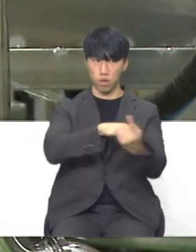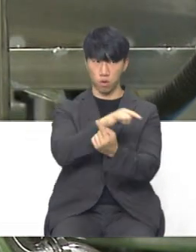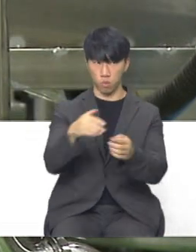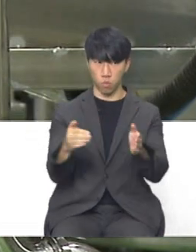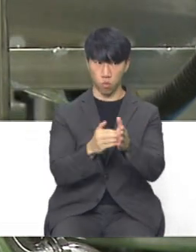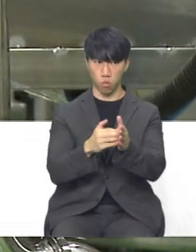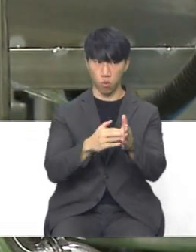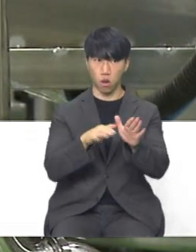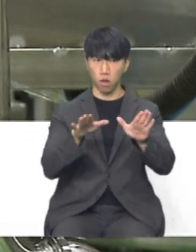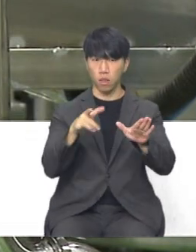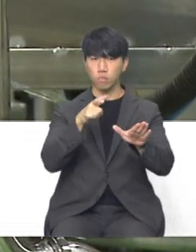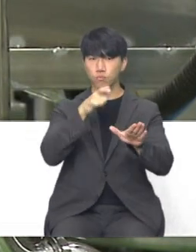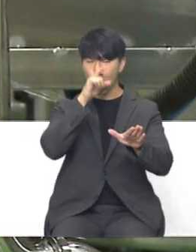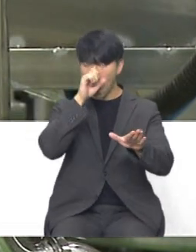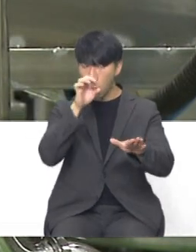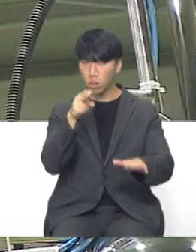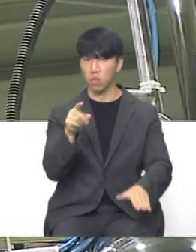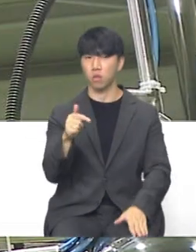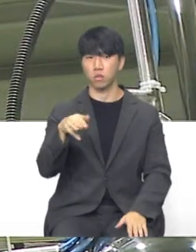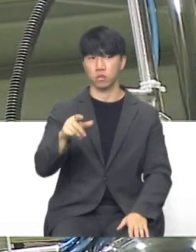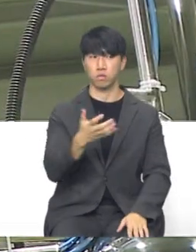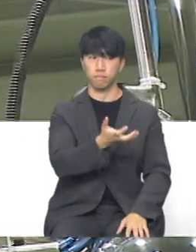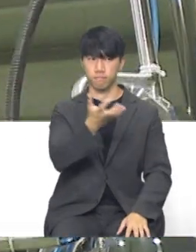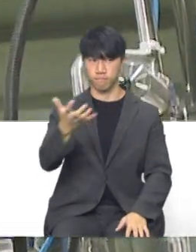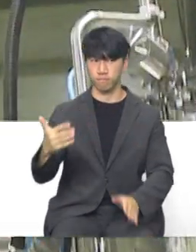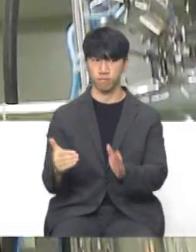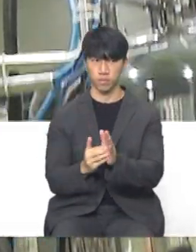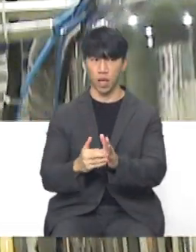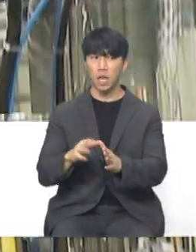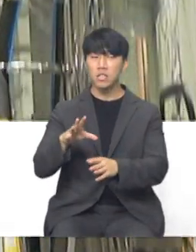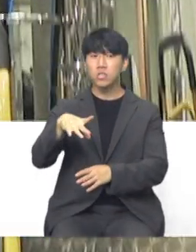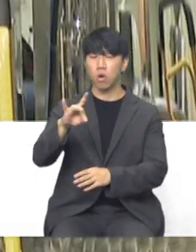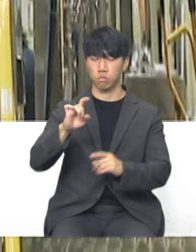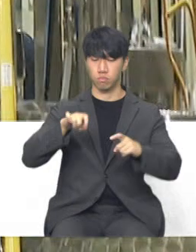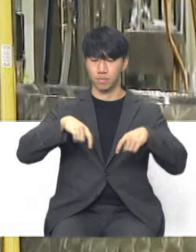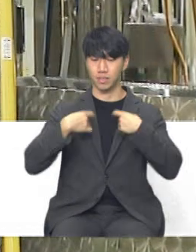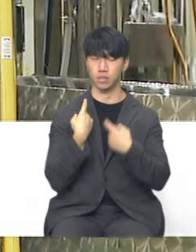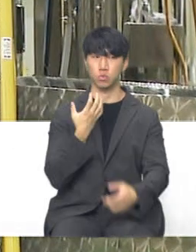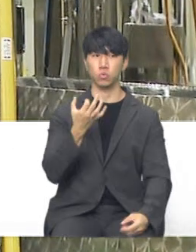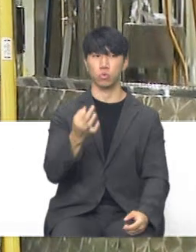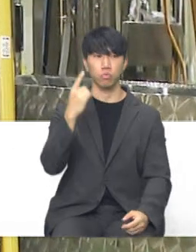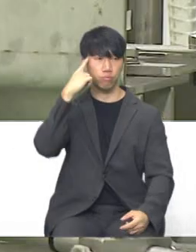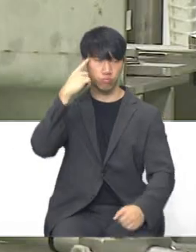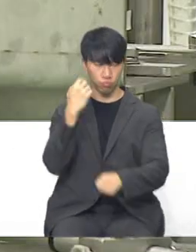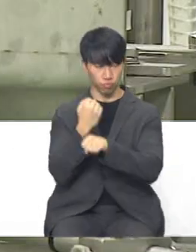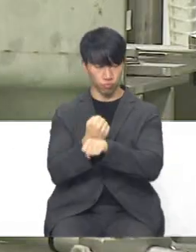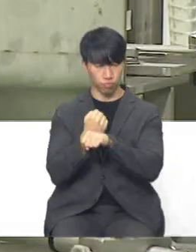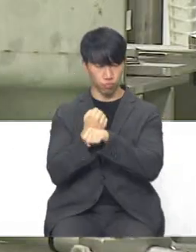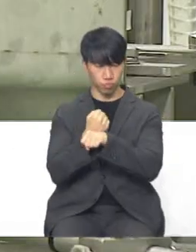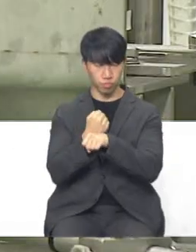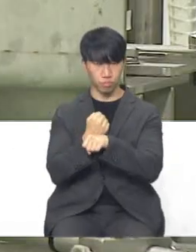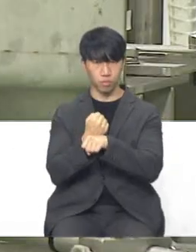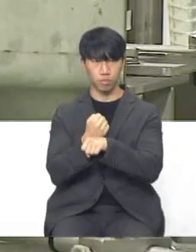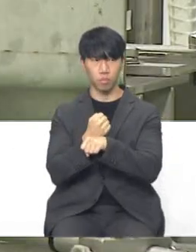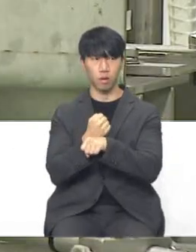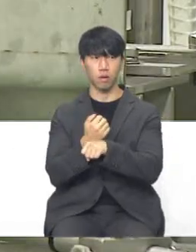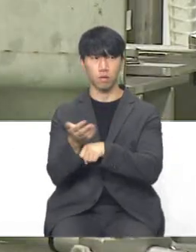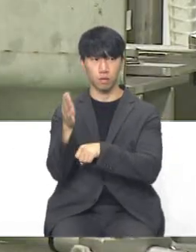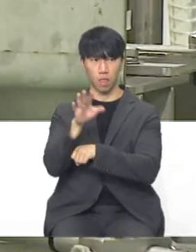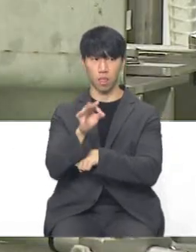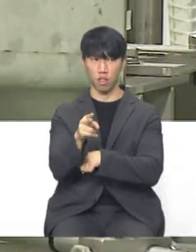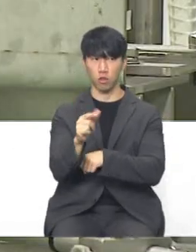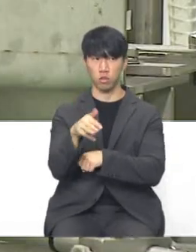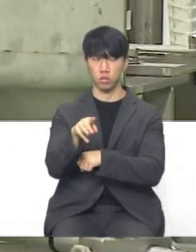이곳 연천으로 오게 되었습니다. 처음에는 자비로 이렇게 해서 연구 개발을 진행하다가